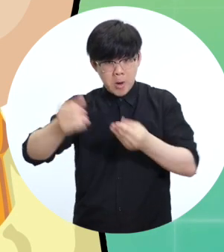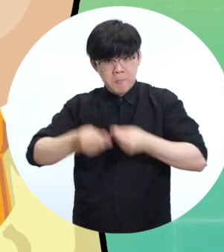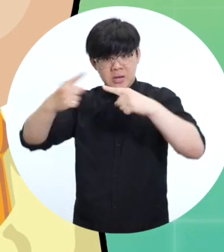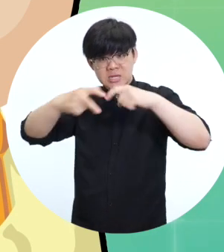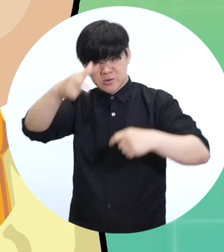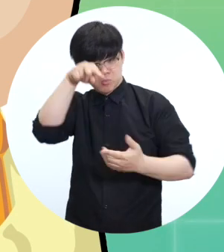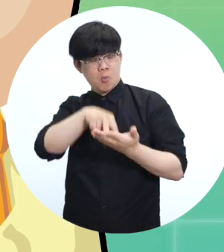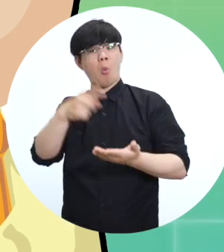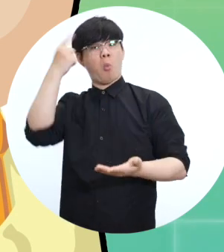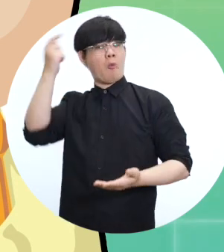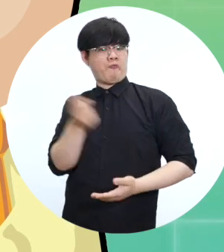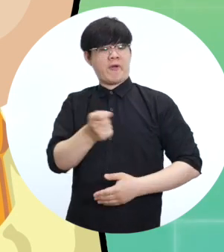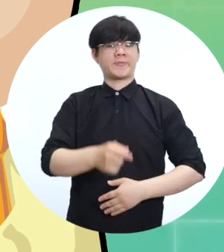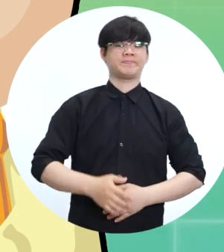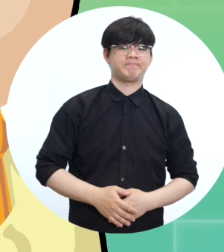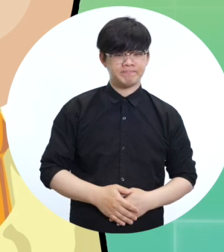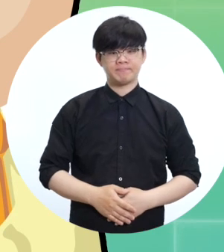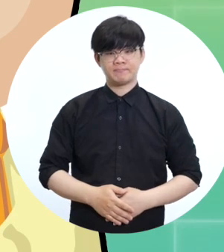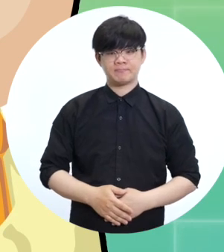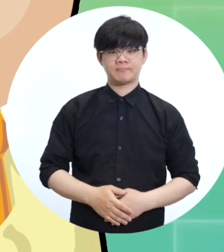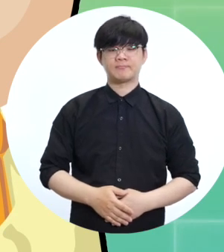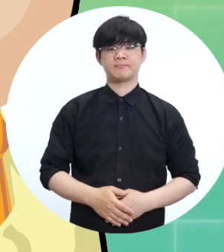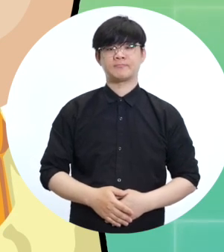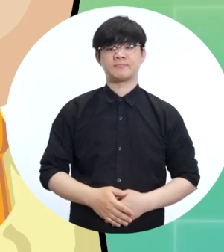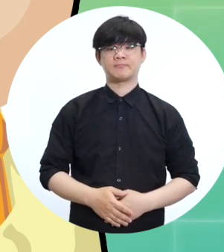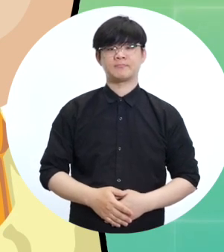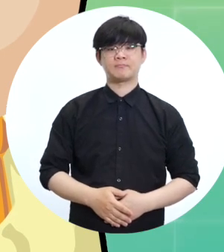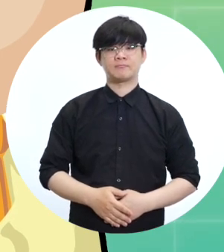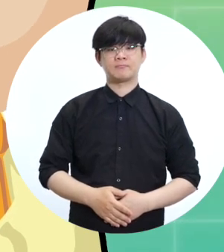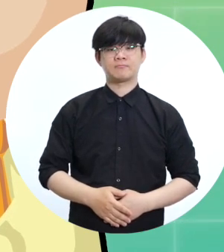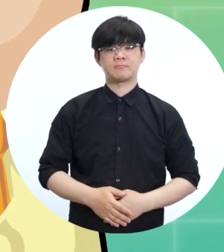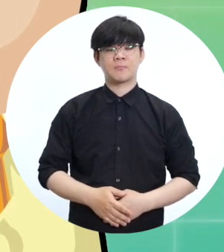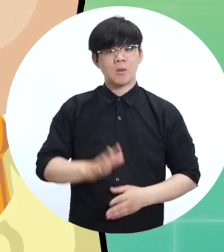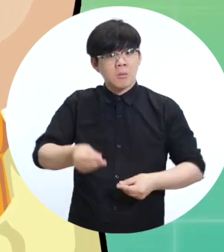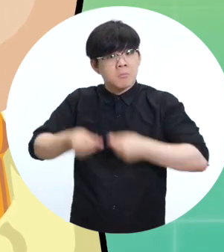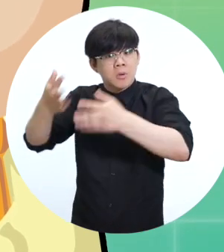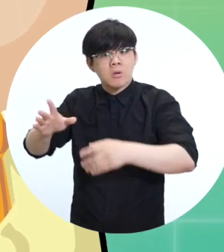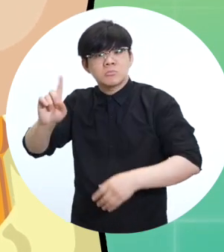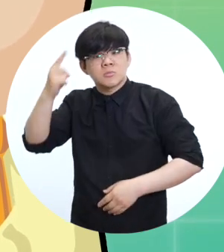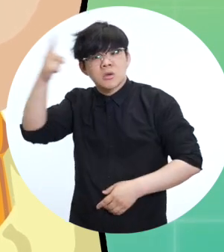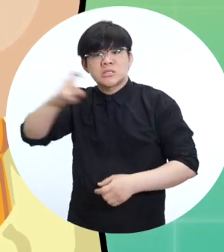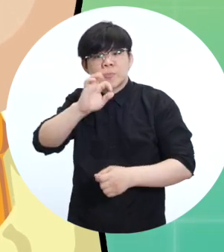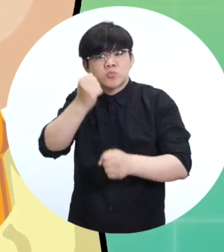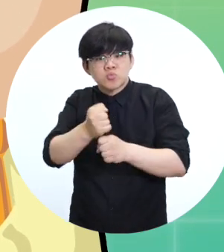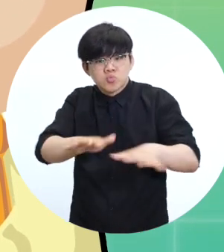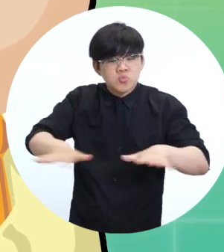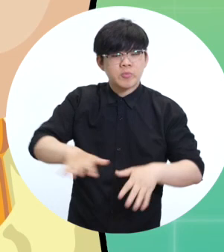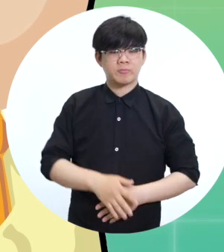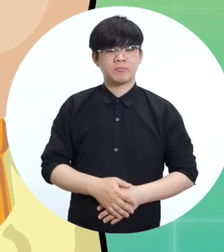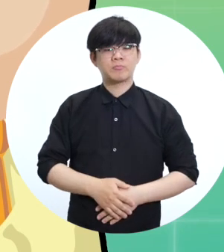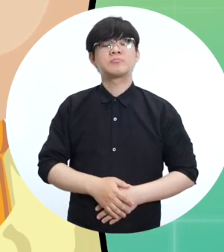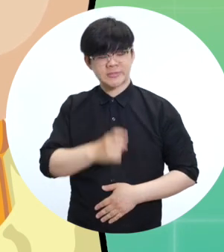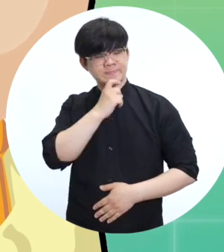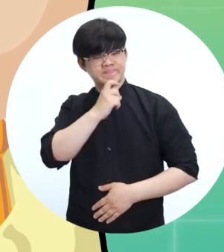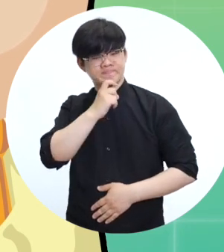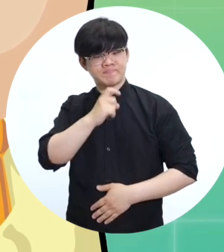越详细，市政处就可以更加清楚了解反映意见嘅内容。 老婆，提交完之后要点样先知道佢哋有冇处理紧个